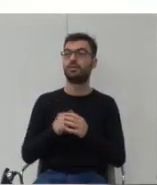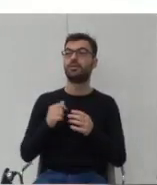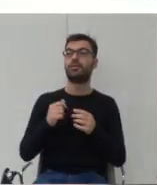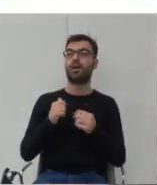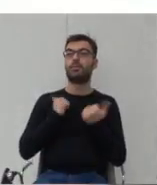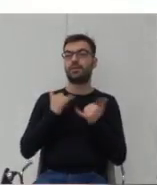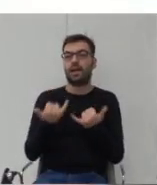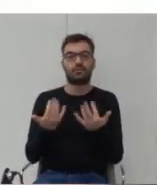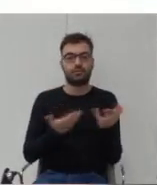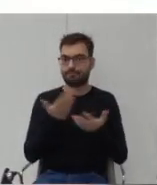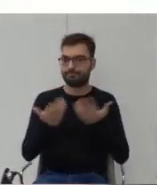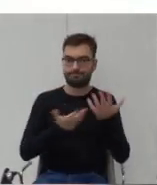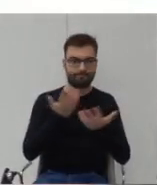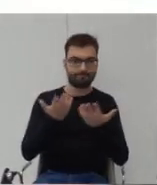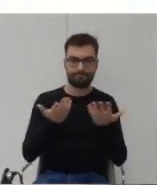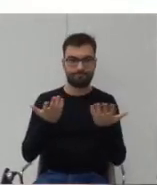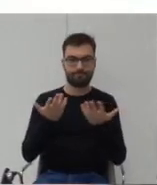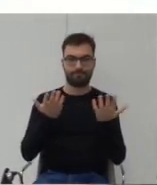żeby jakoś po prostu